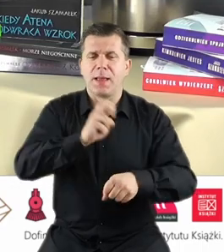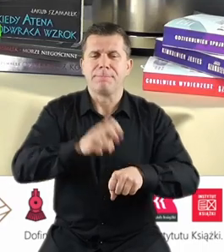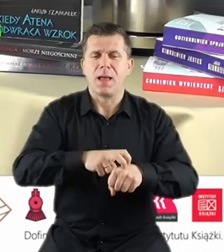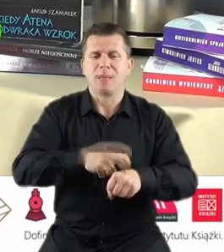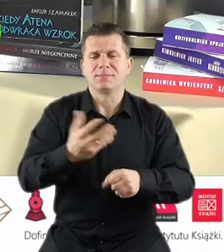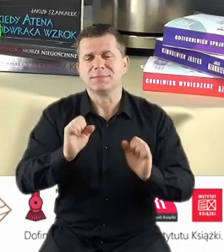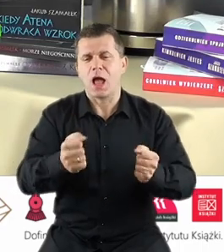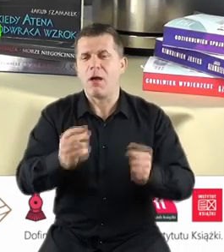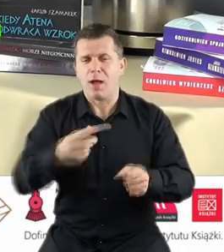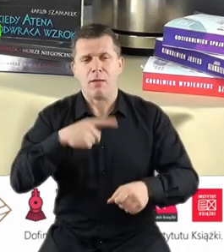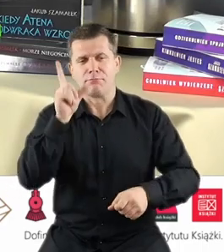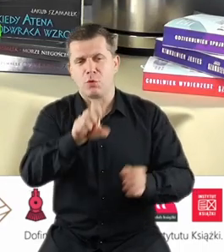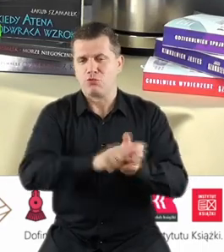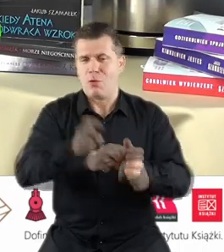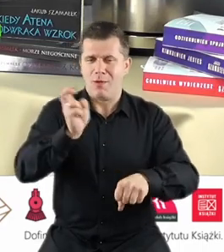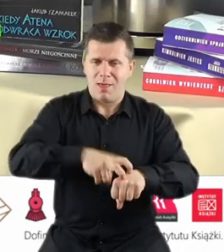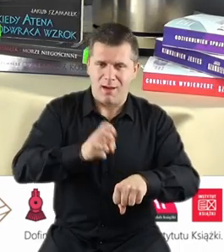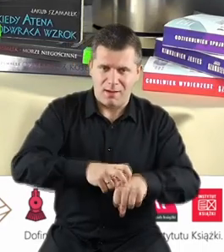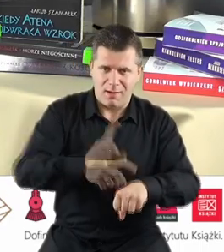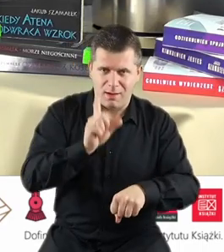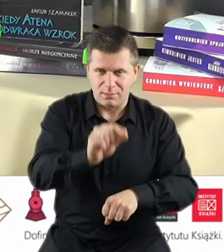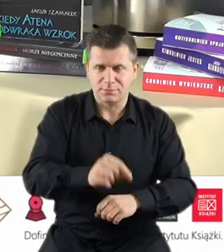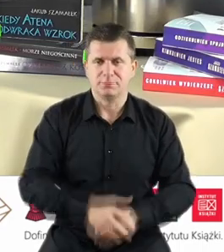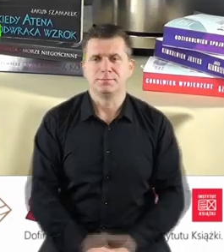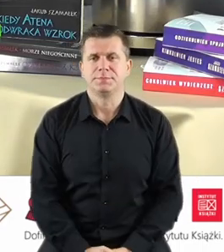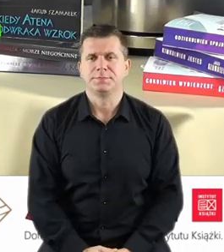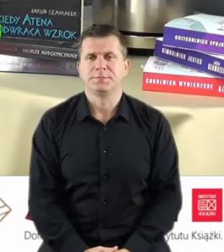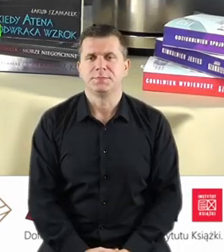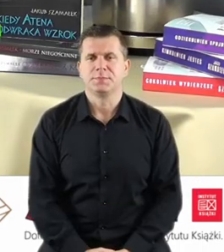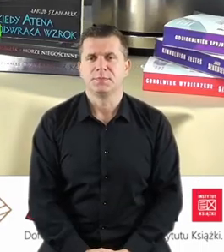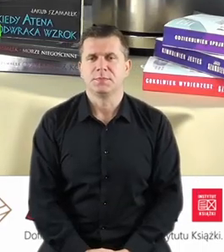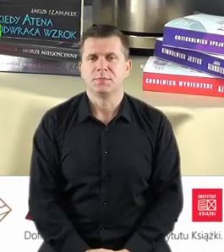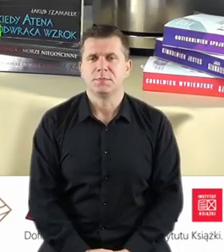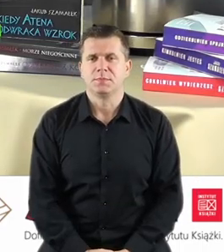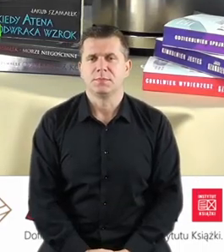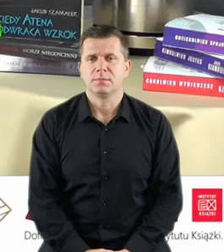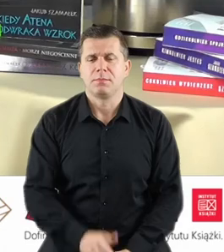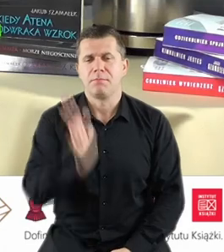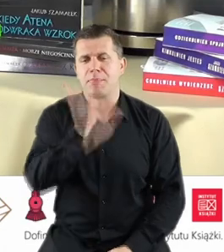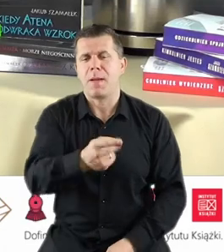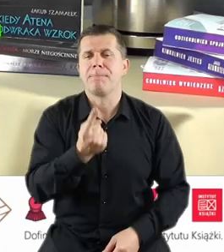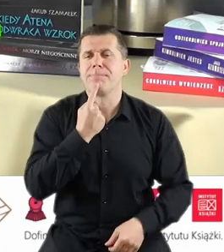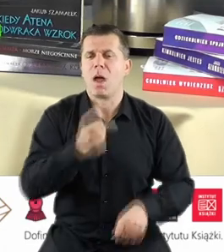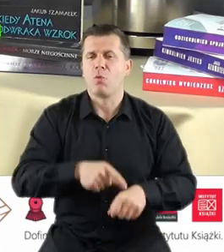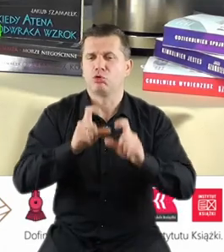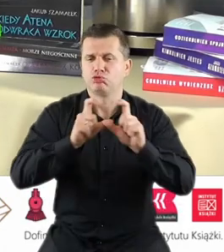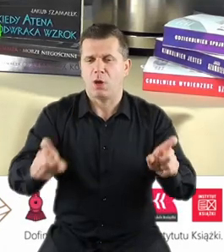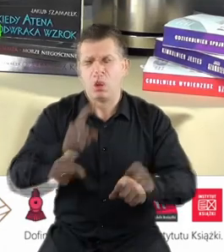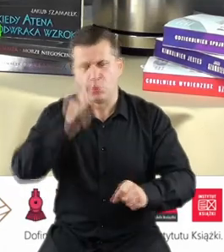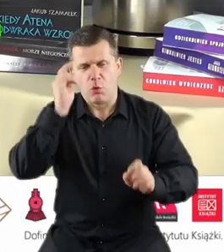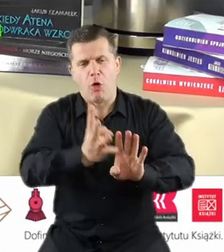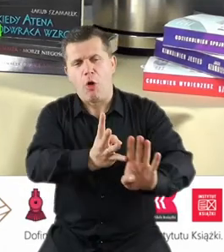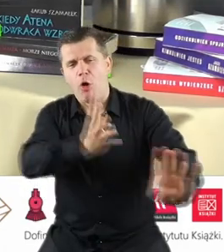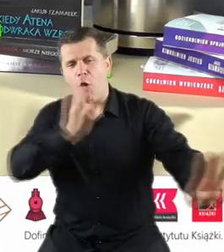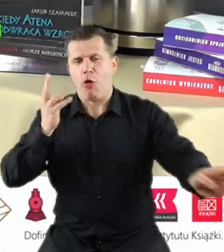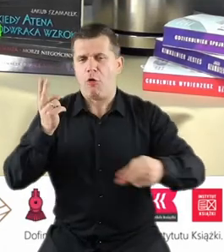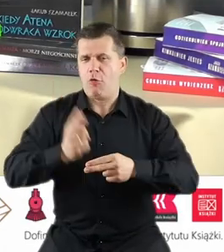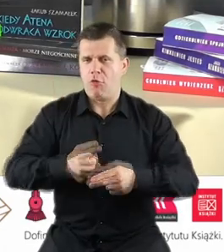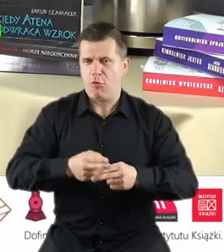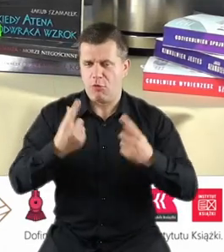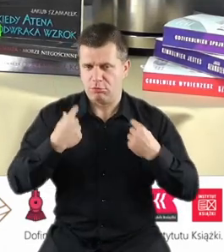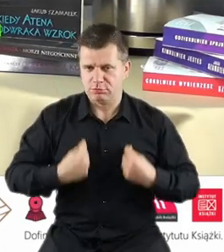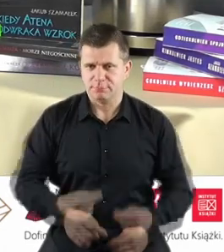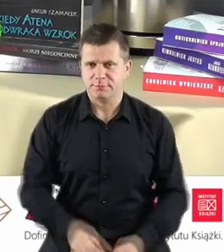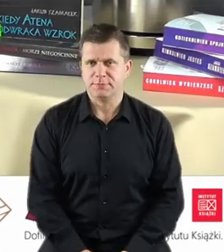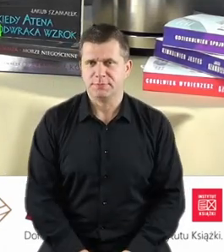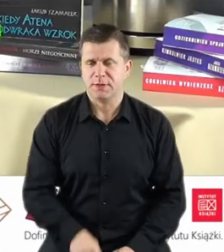do lekarza, lekarki, którzy, no poza tym, że mają mało czasu, wiele pacjentów i to